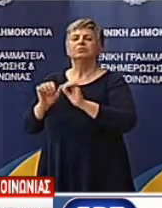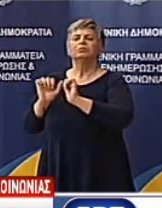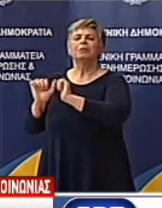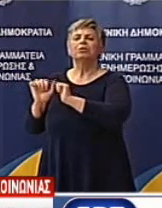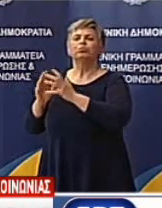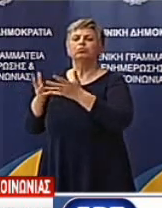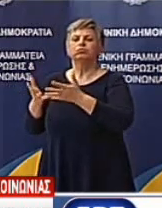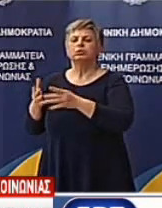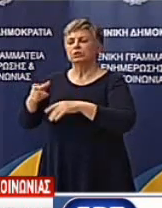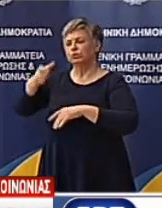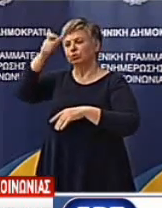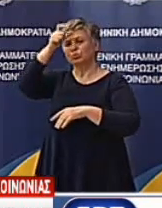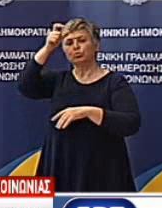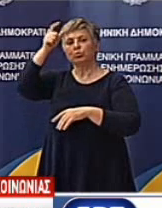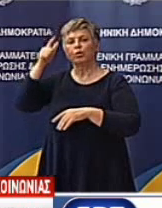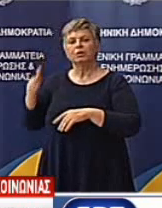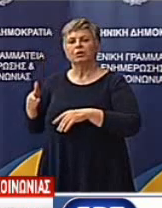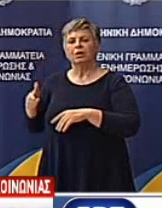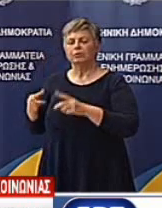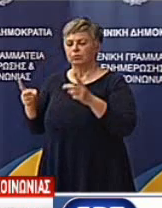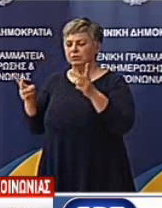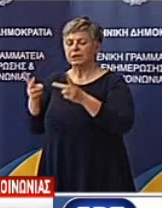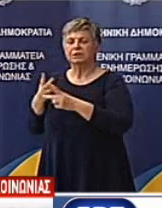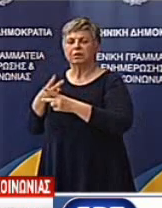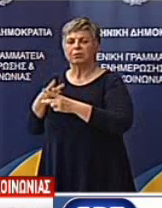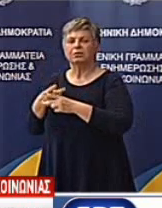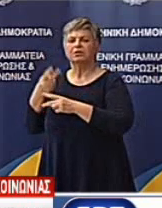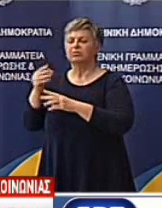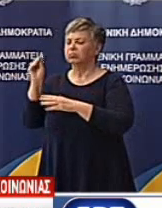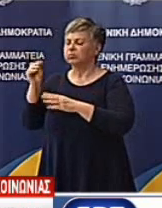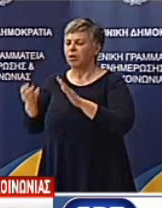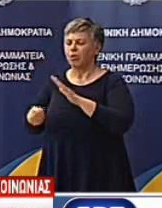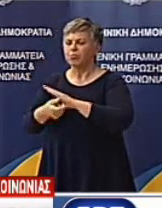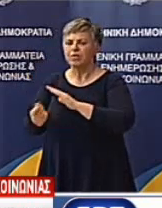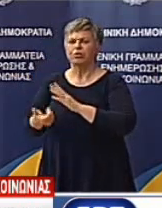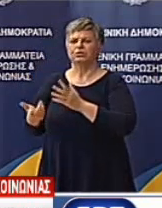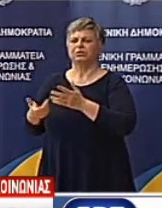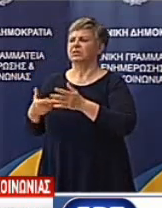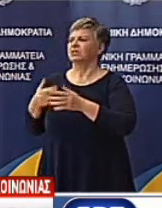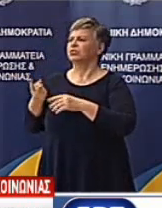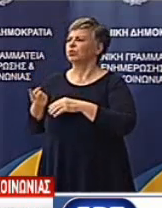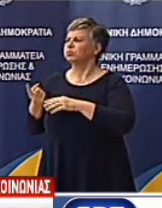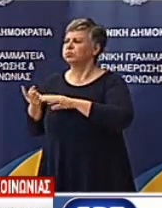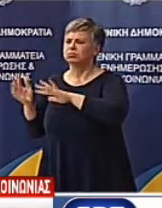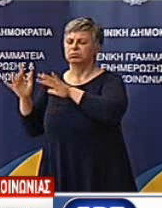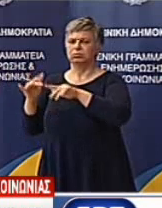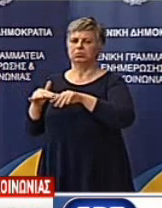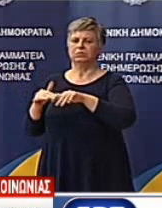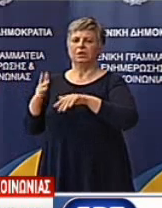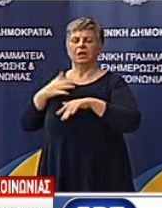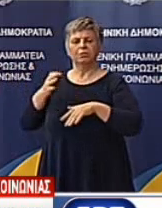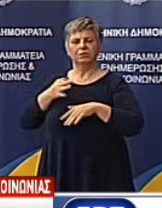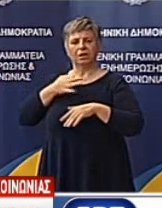Τουρκία, αυτό είναι ένα θέμα το οποίο το έχουμε πει δημοσίως και είναι στην ατζέντα, ότι η Τουρκία